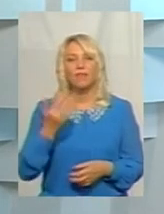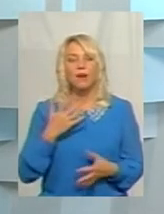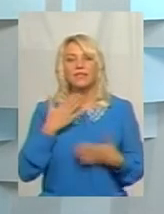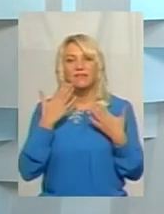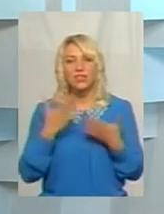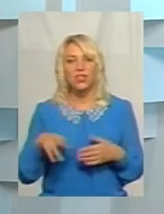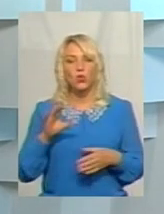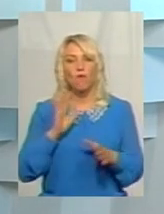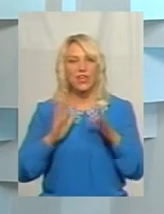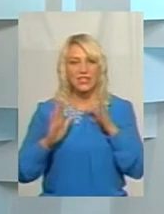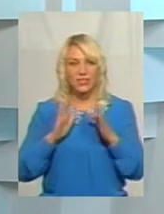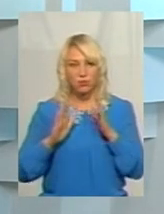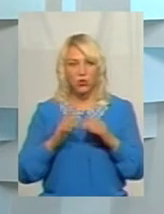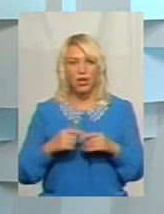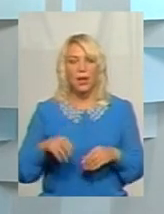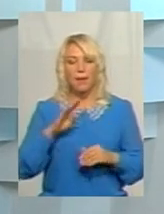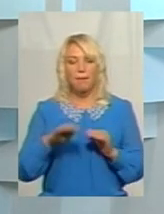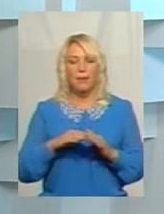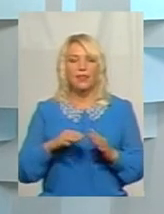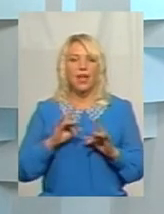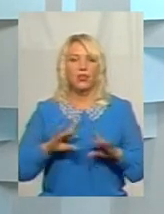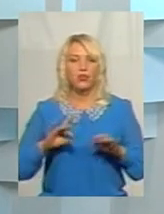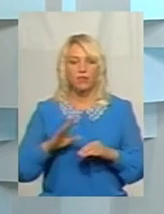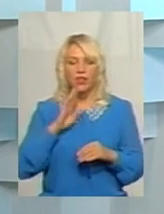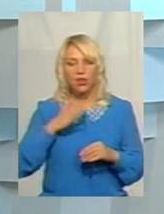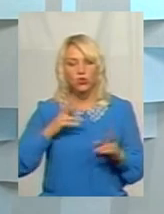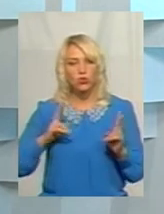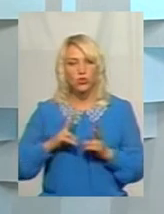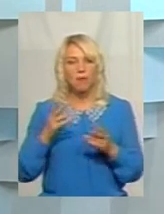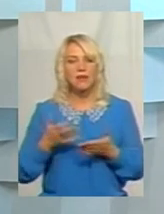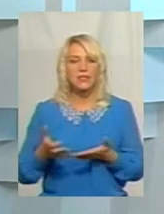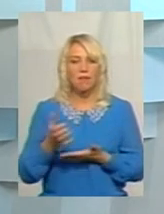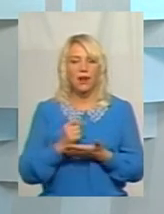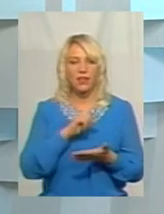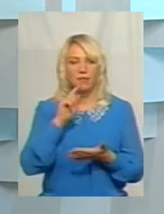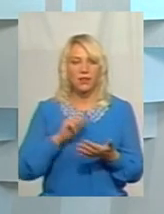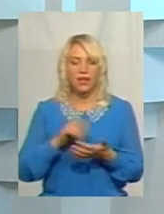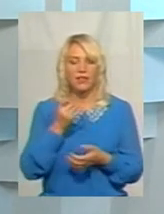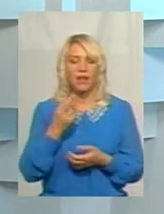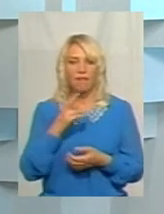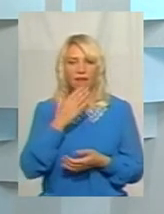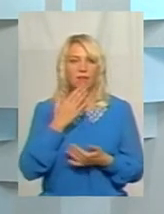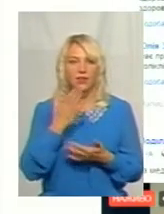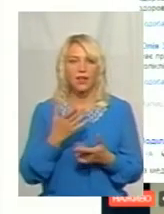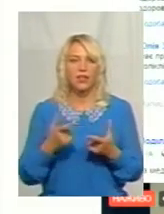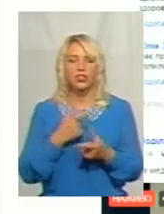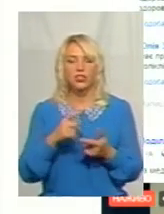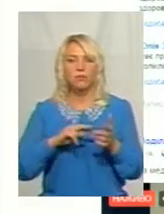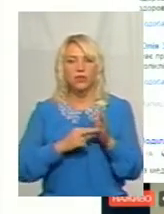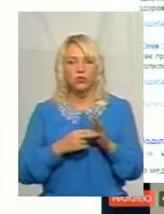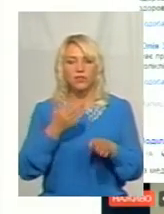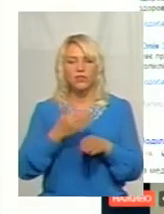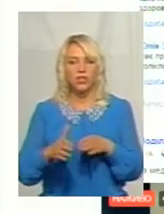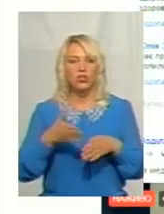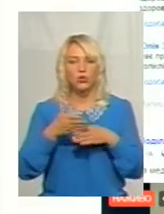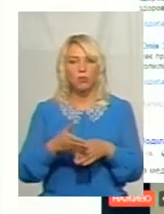звертаємося до Фейсбук. Під анонсуванням нашої зустрічі ми збирали питання. Пані Рая запитує, чи планується виділяти